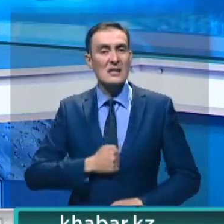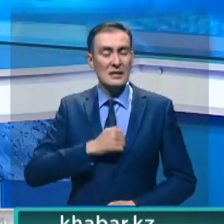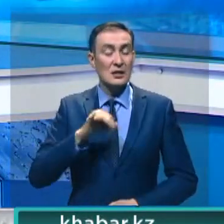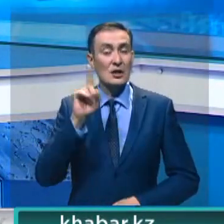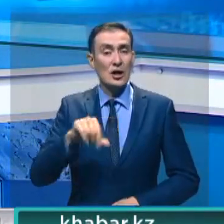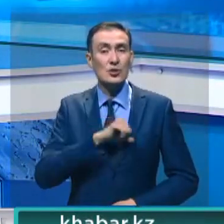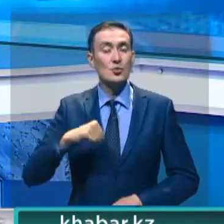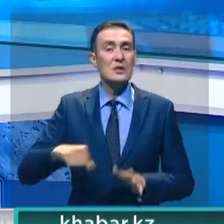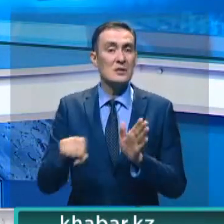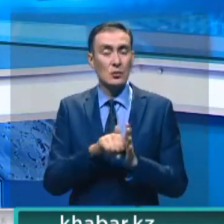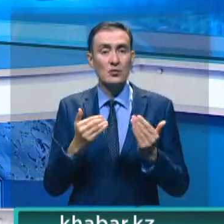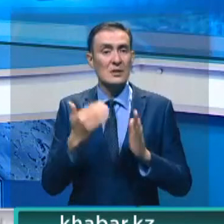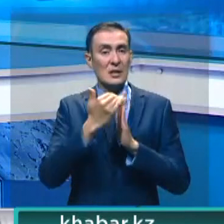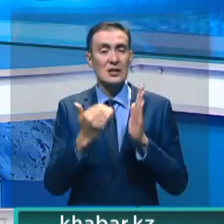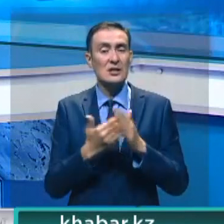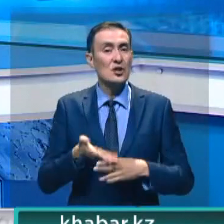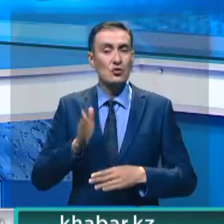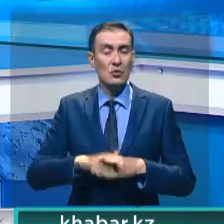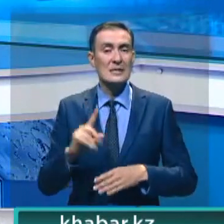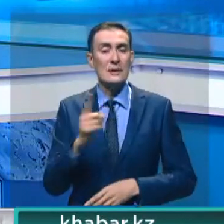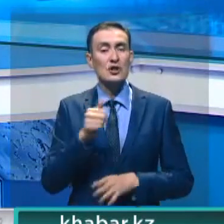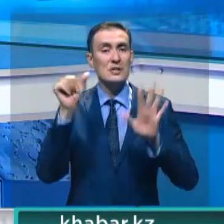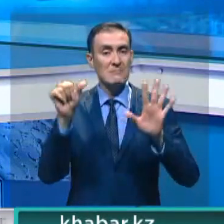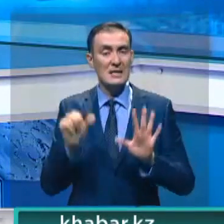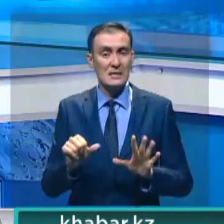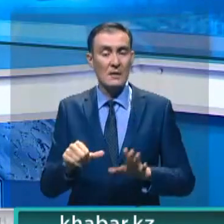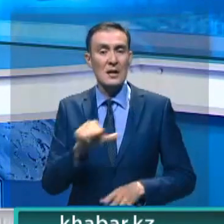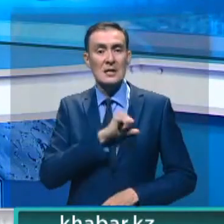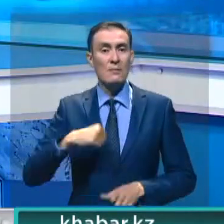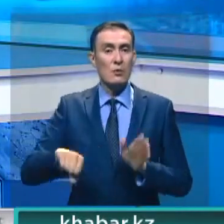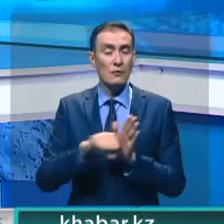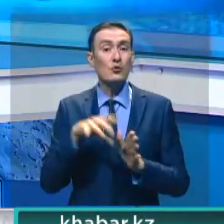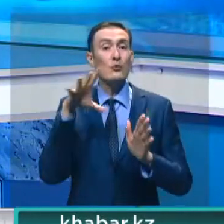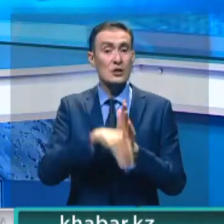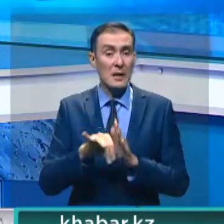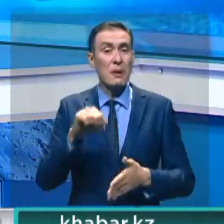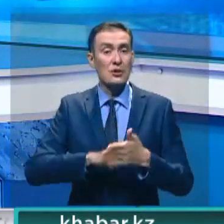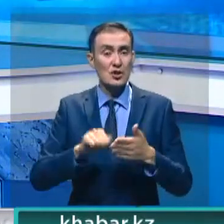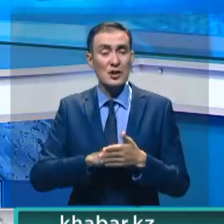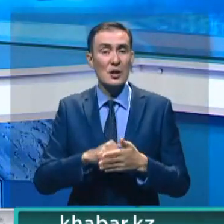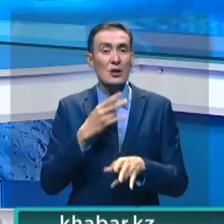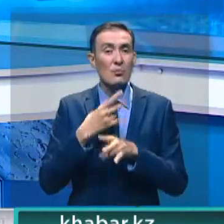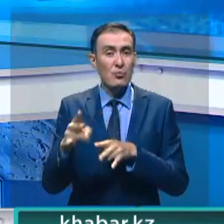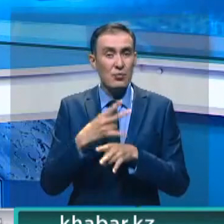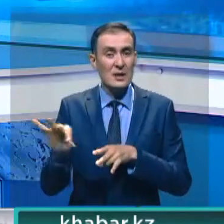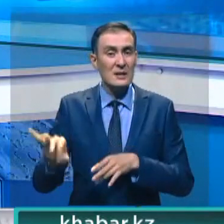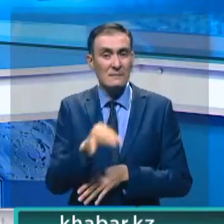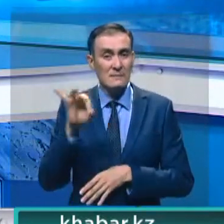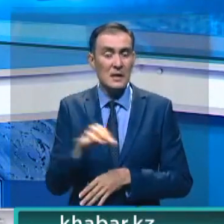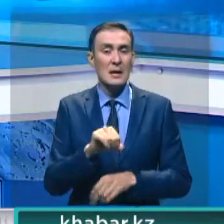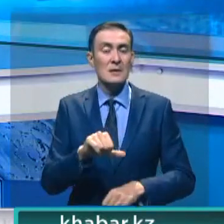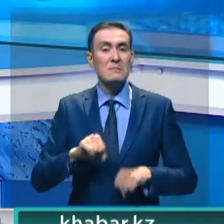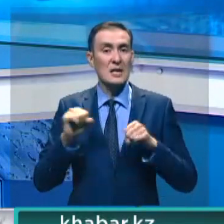суицидам. Статистика на самом деле страшная. Только за первые полгода покончить с собой, в том числе и по причине буллинга,